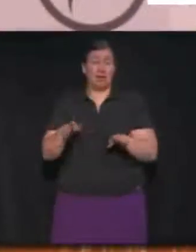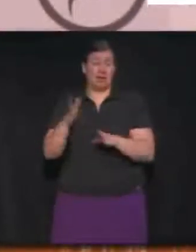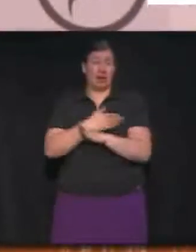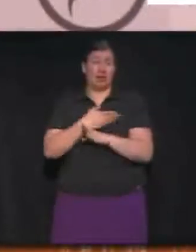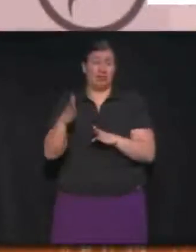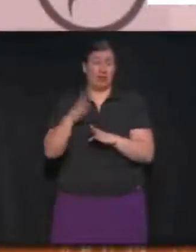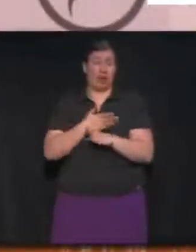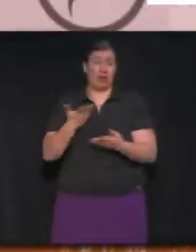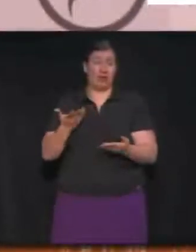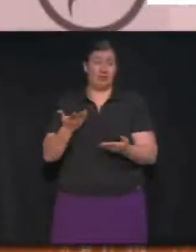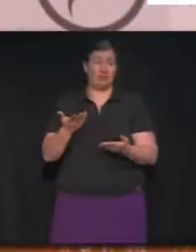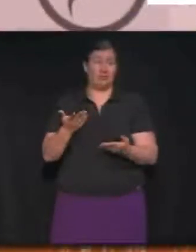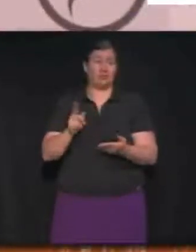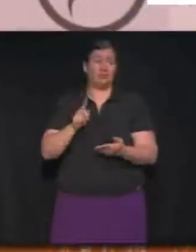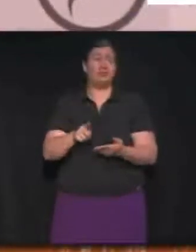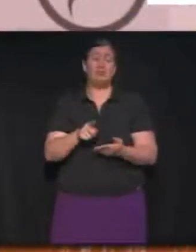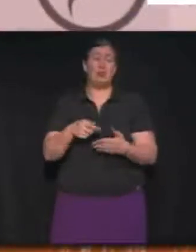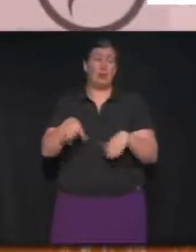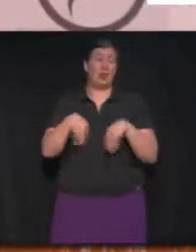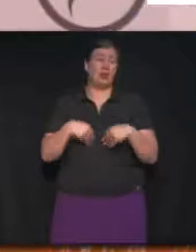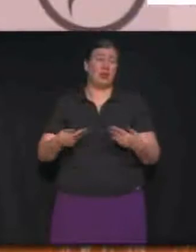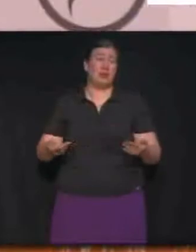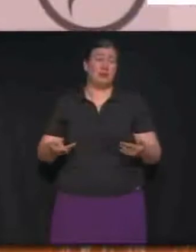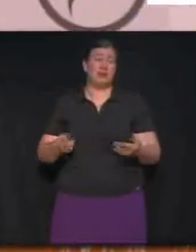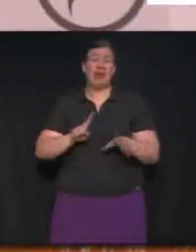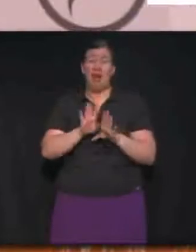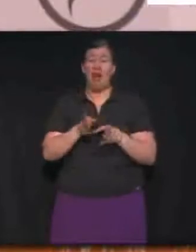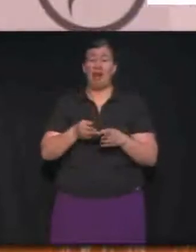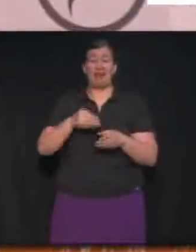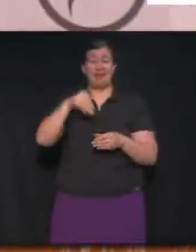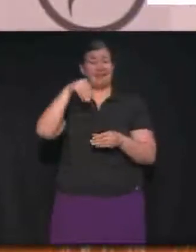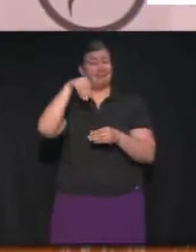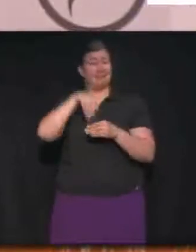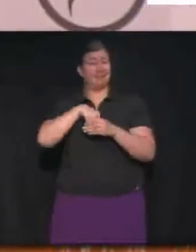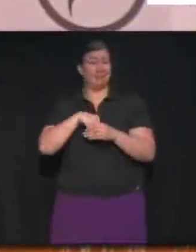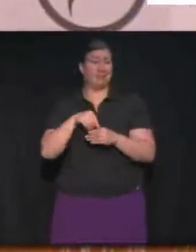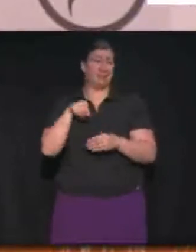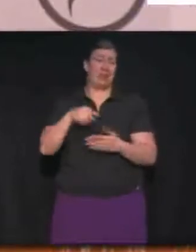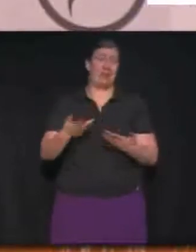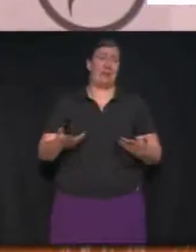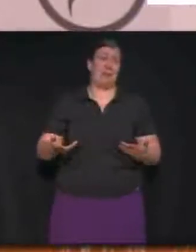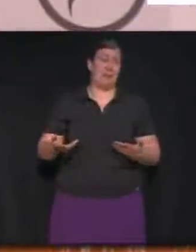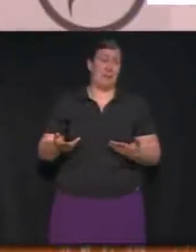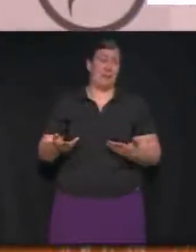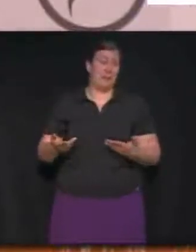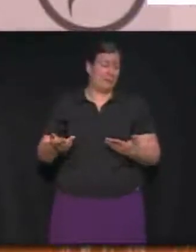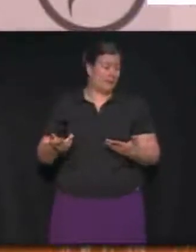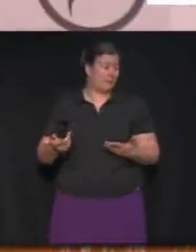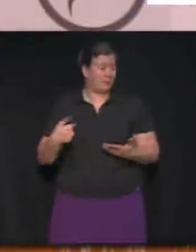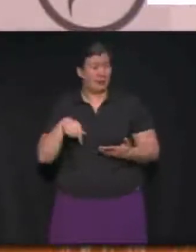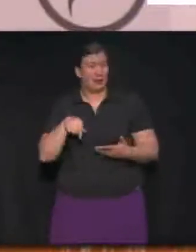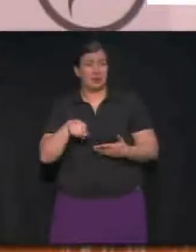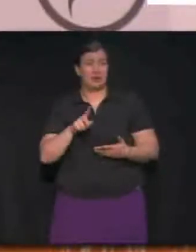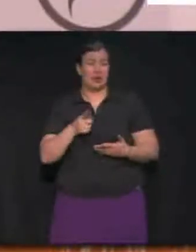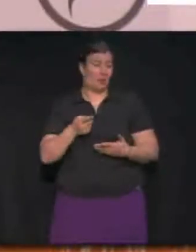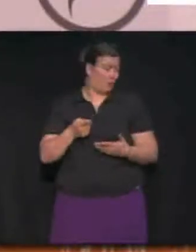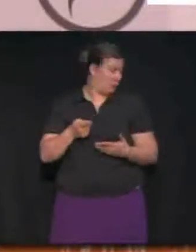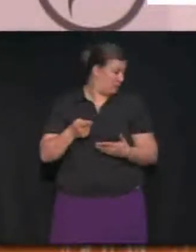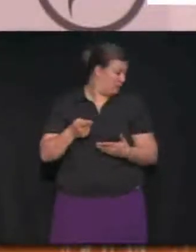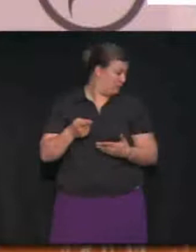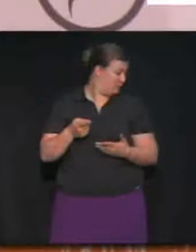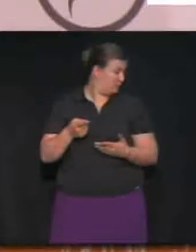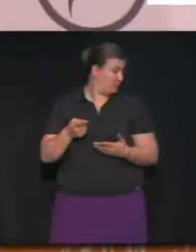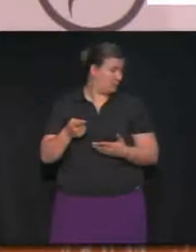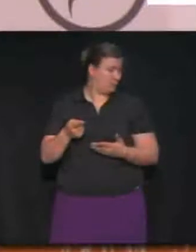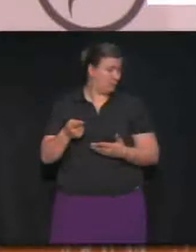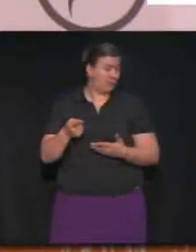gesetzt ohnehin annehmen einbauen und da sind alle Rechte wir hier auch in der am Parteitag habt gewährleiste die sind stehende Satzung